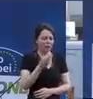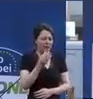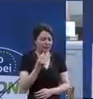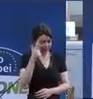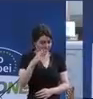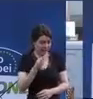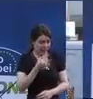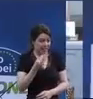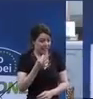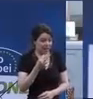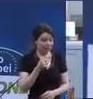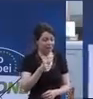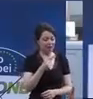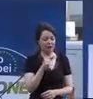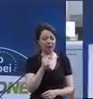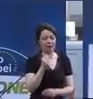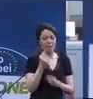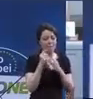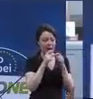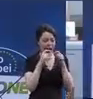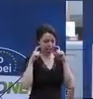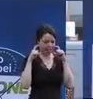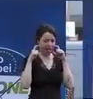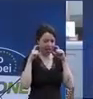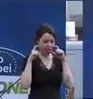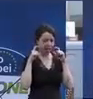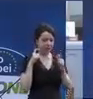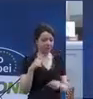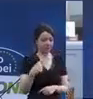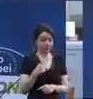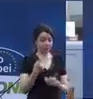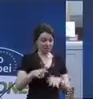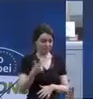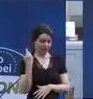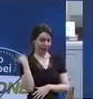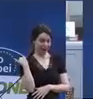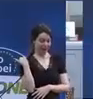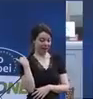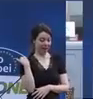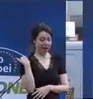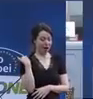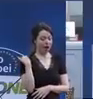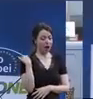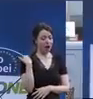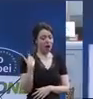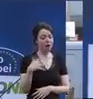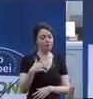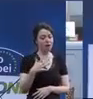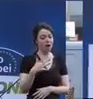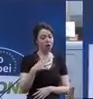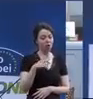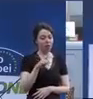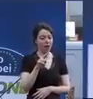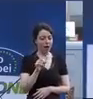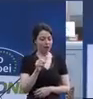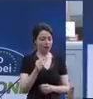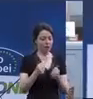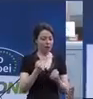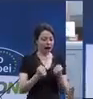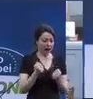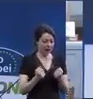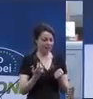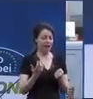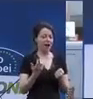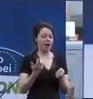sapete che vuol dire biden una settimana fa ha messo i Dazzi su auto batterie